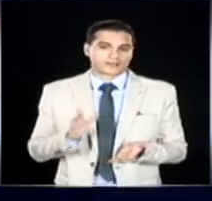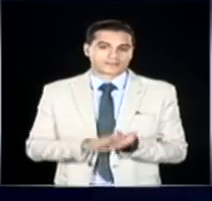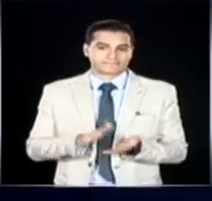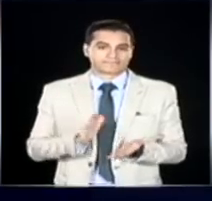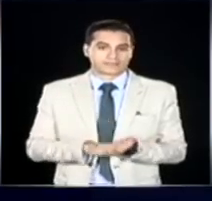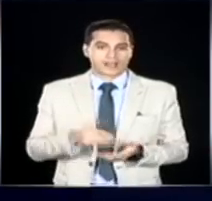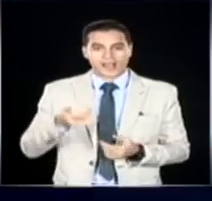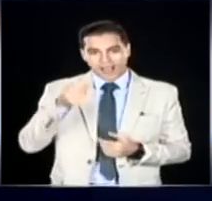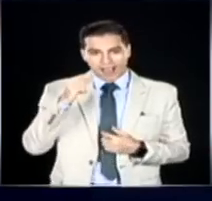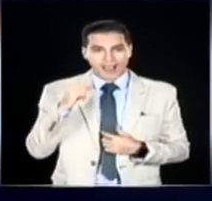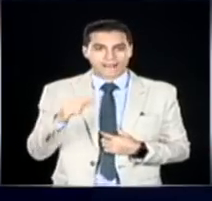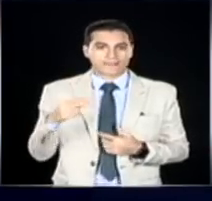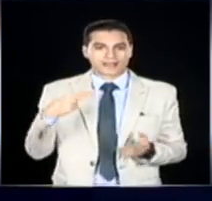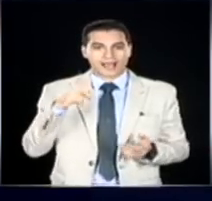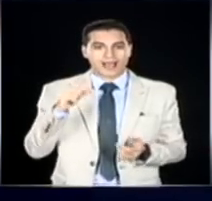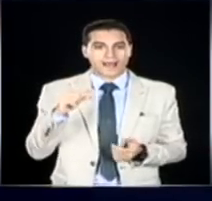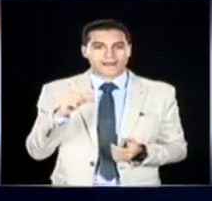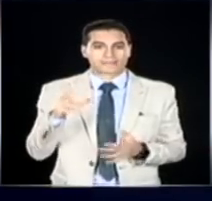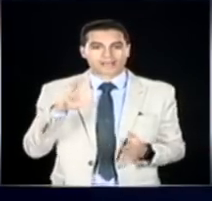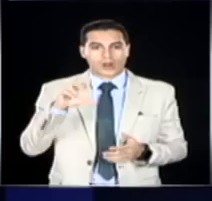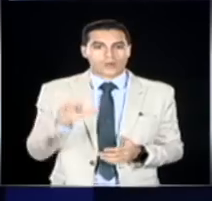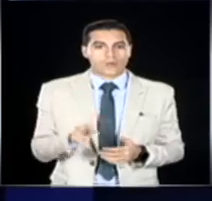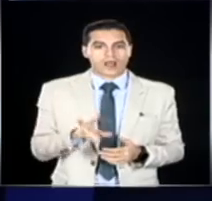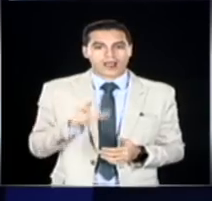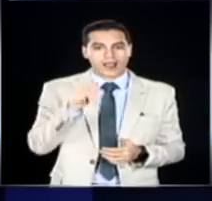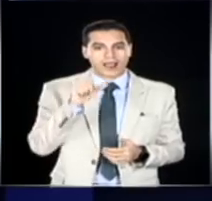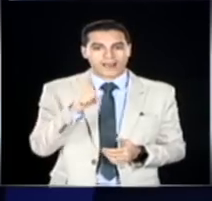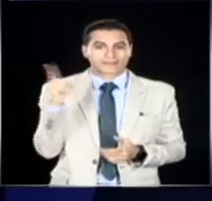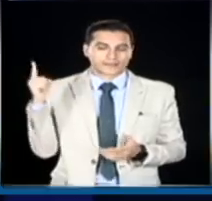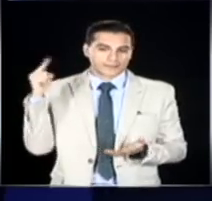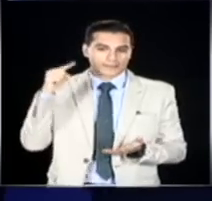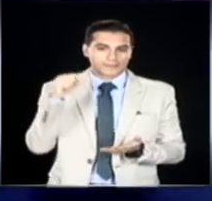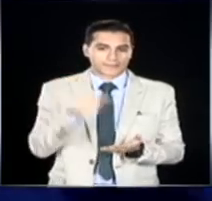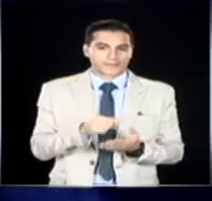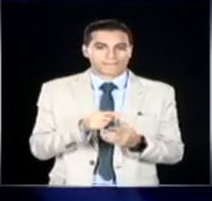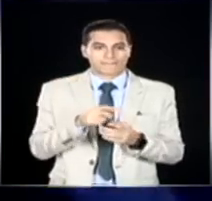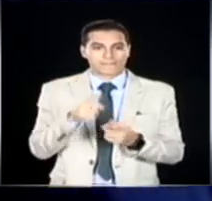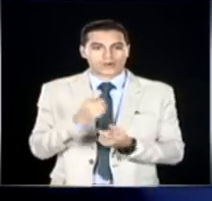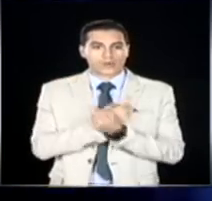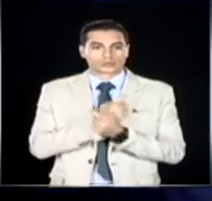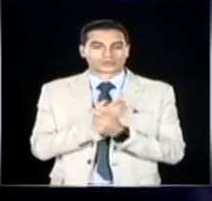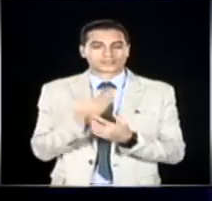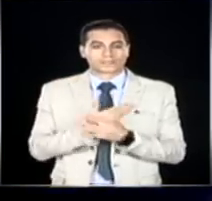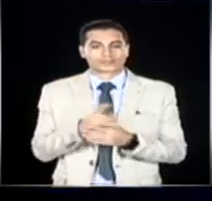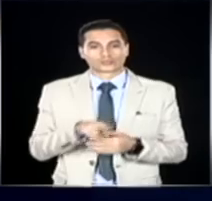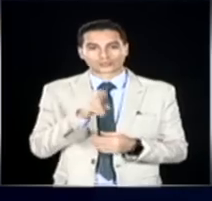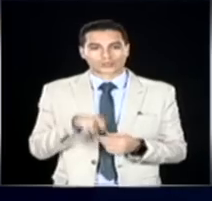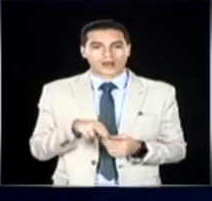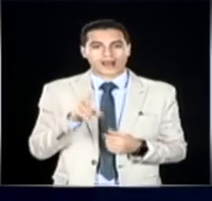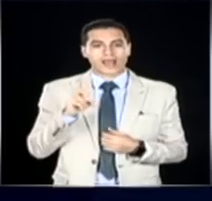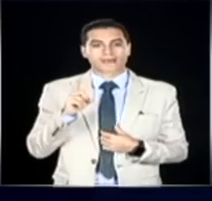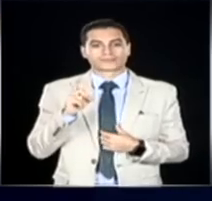احمد عبد الوهاب جئت من الاقصر علشان السؤال ده سؤال ب 25